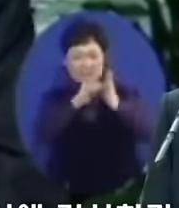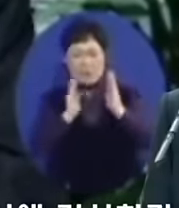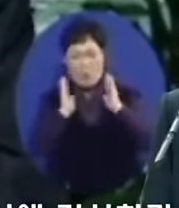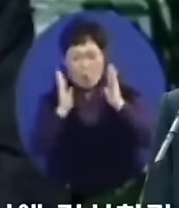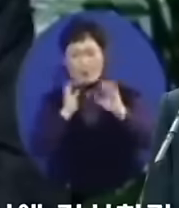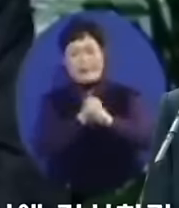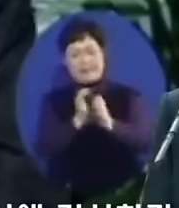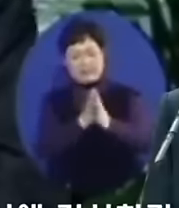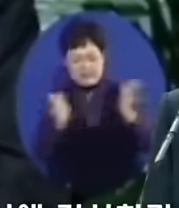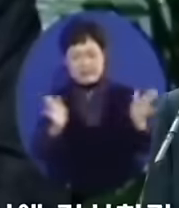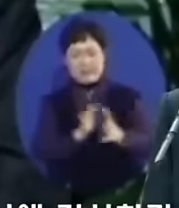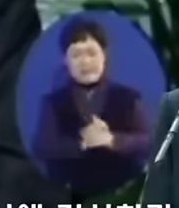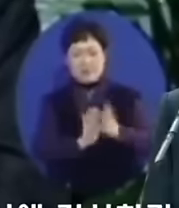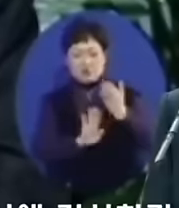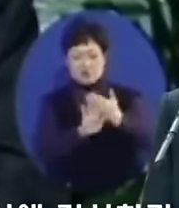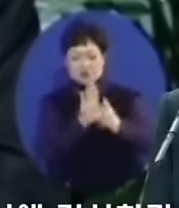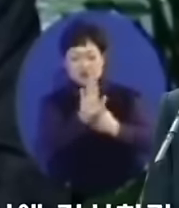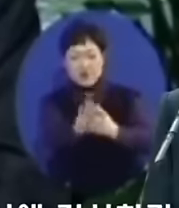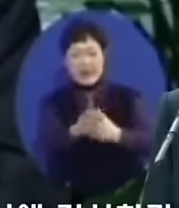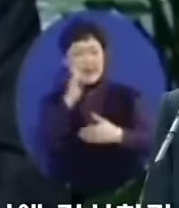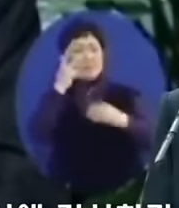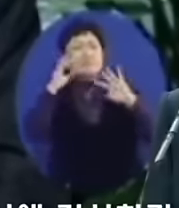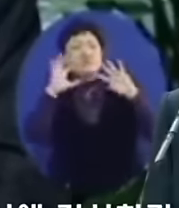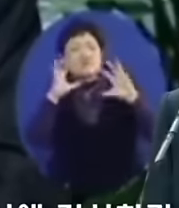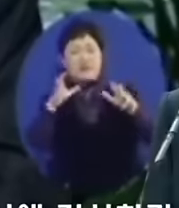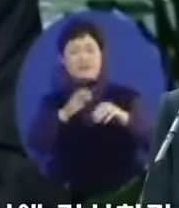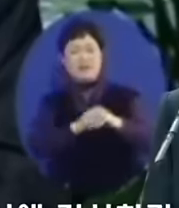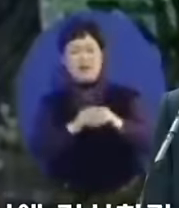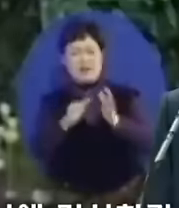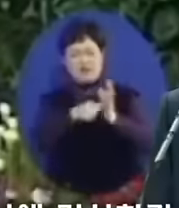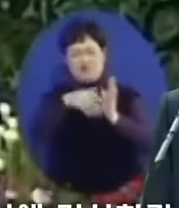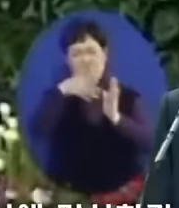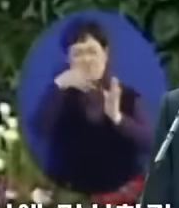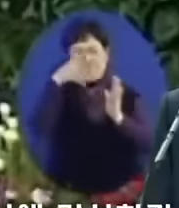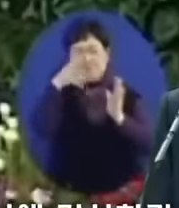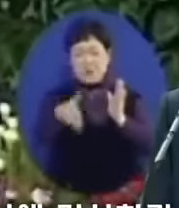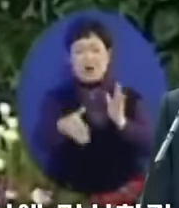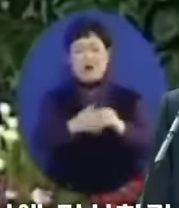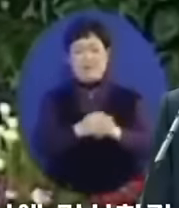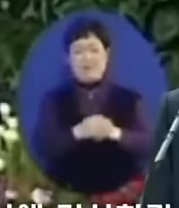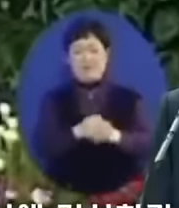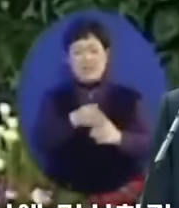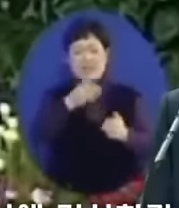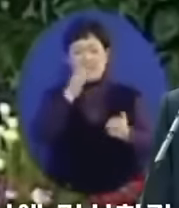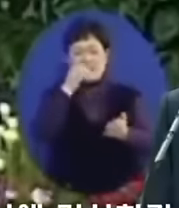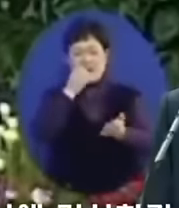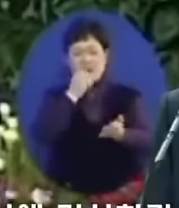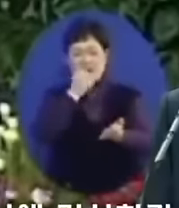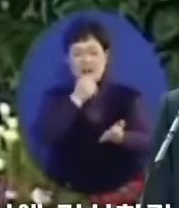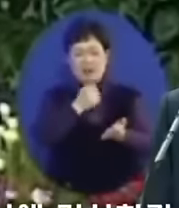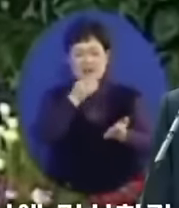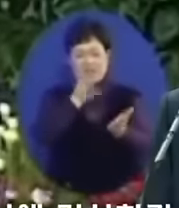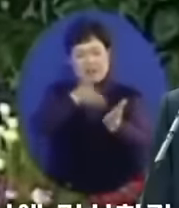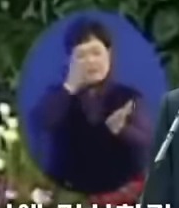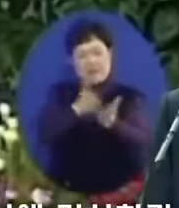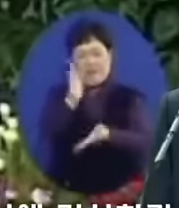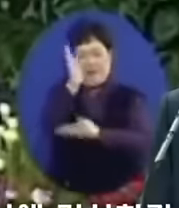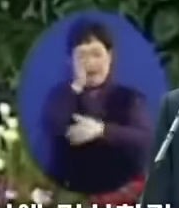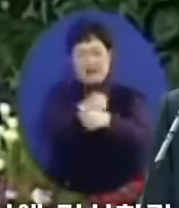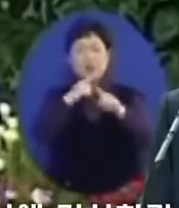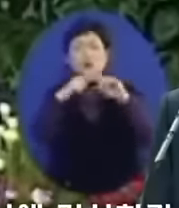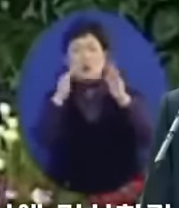공부를 했습니다. 그 이후에 미국에서 저명한 연설가가 되어서 전국 교회나